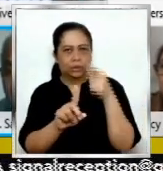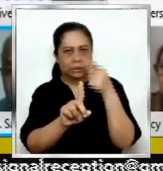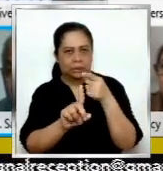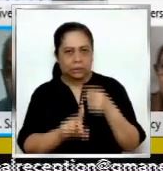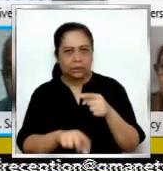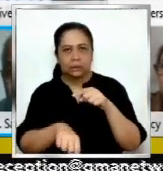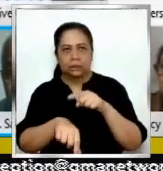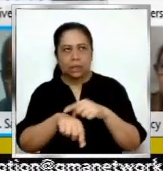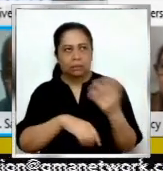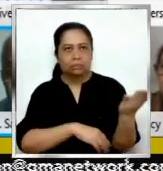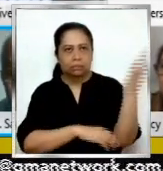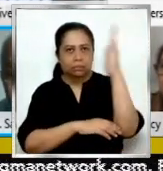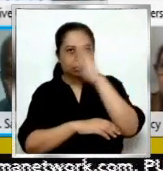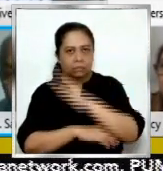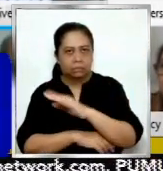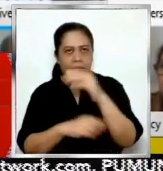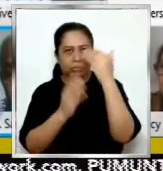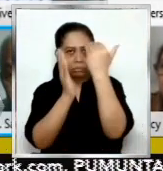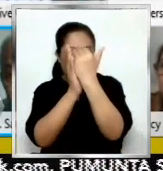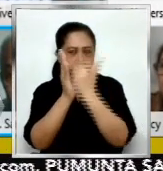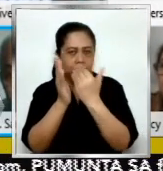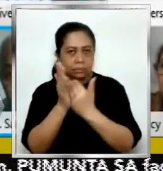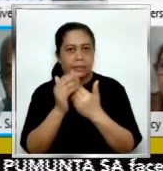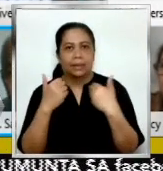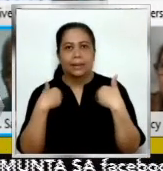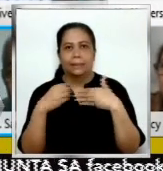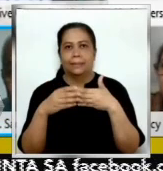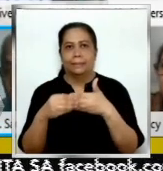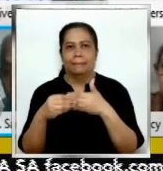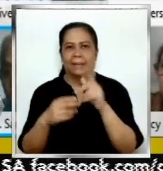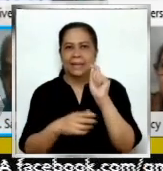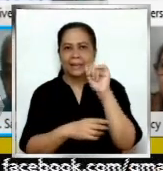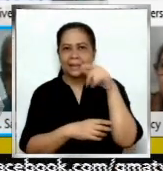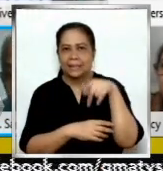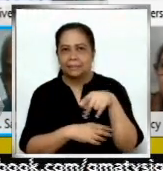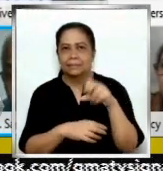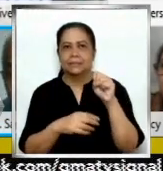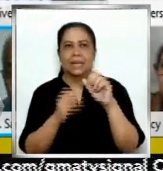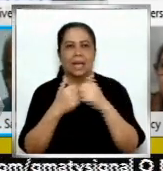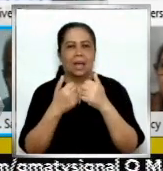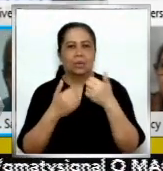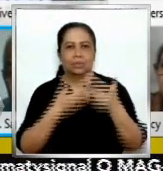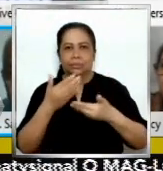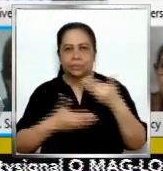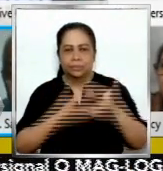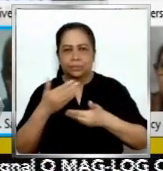day, and even guidance and tips on how the learning facilitator